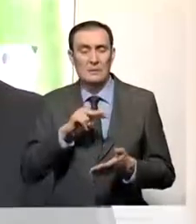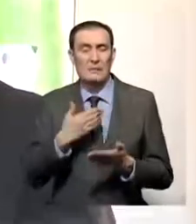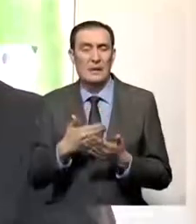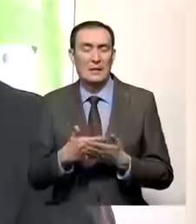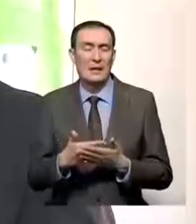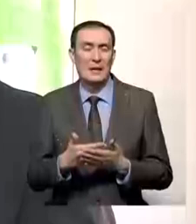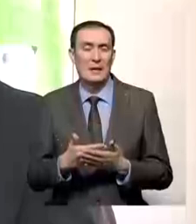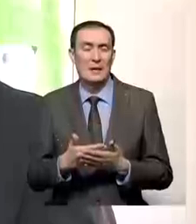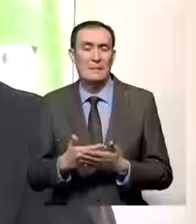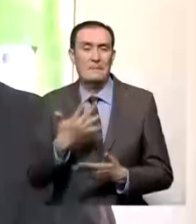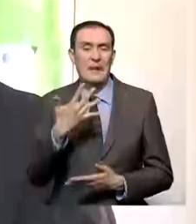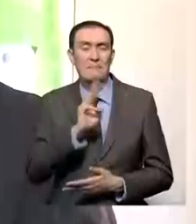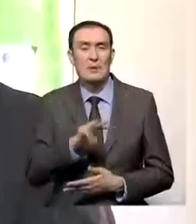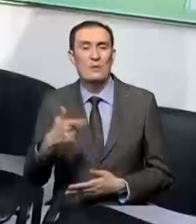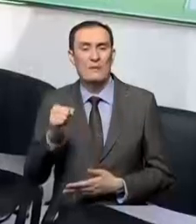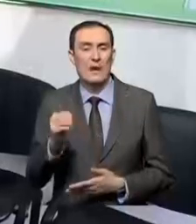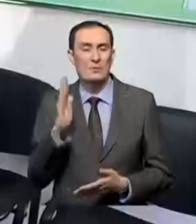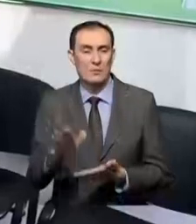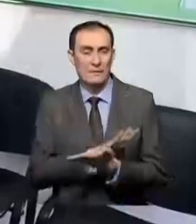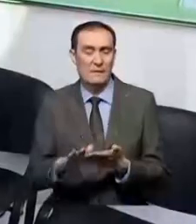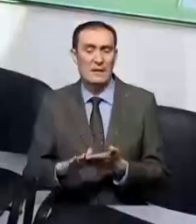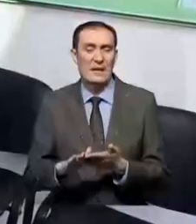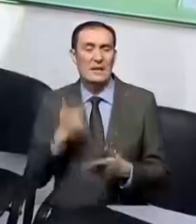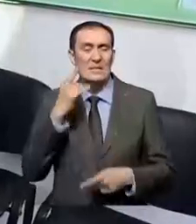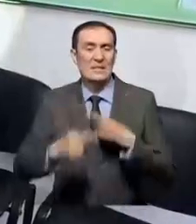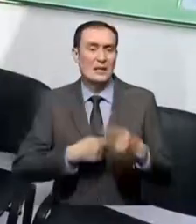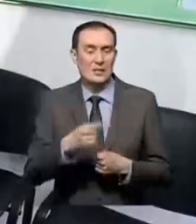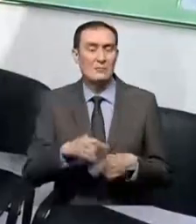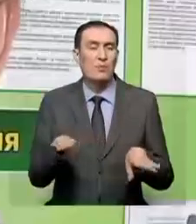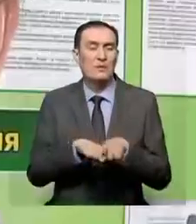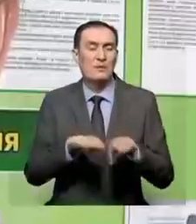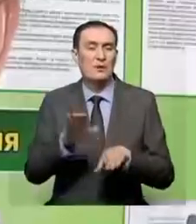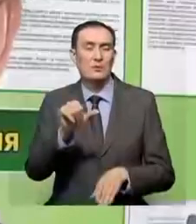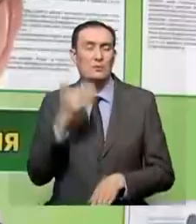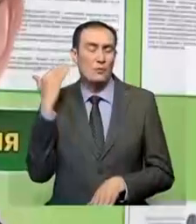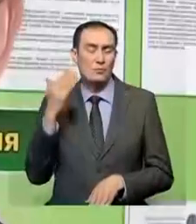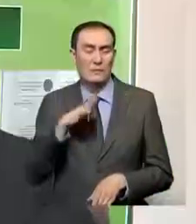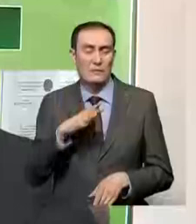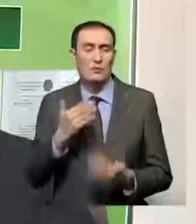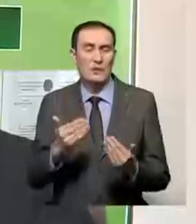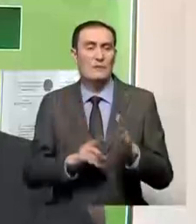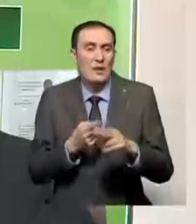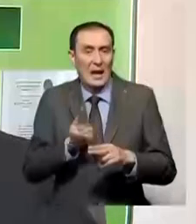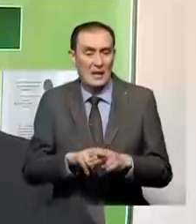порядка около 5 миллионов гектаров. Цикличность в сравнении с предыдущим подходит как раз именно